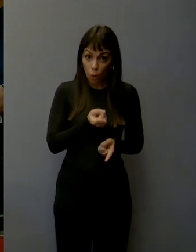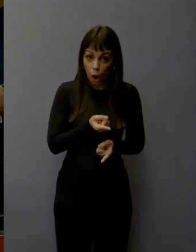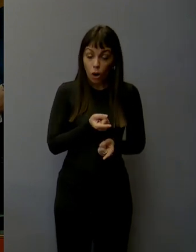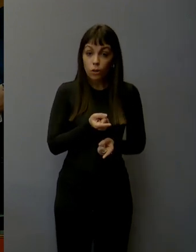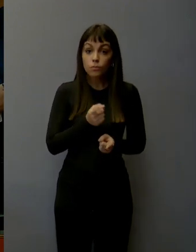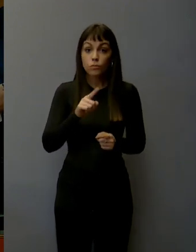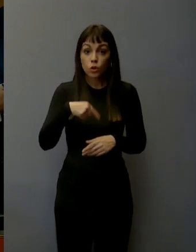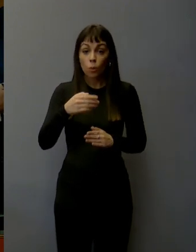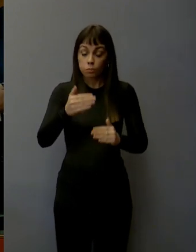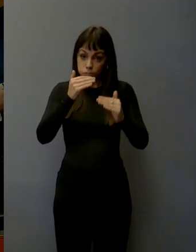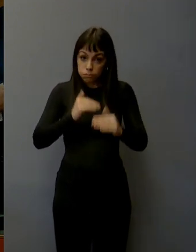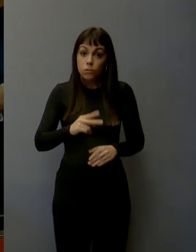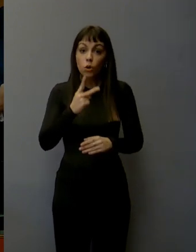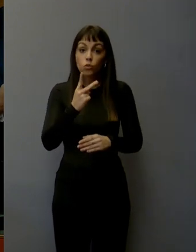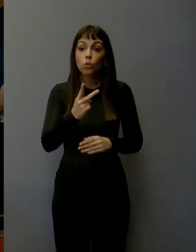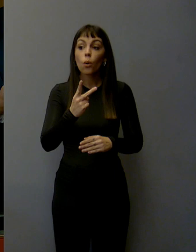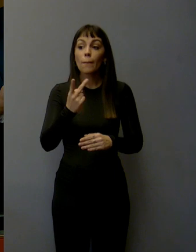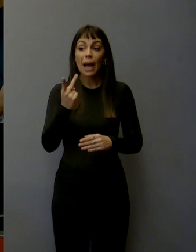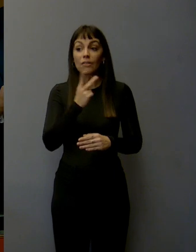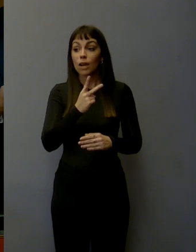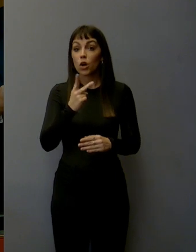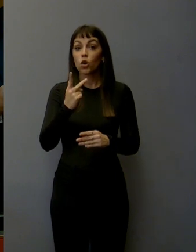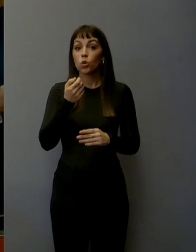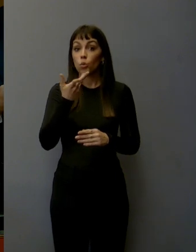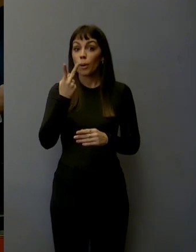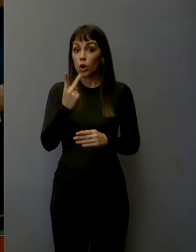poi passiamo al 2 ma sul 2 c'è un